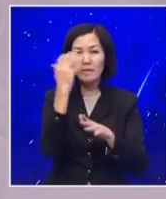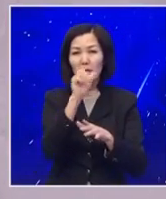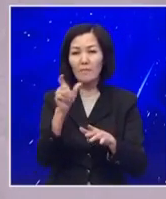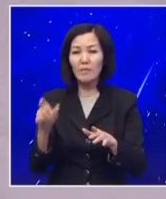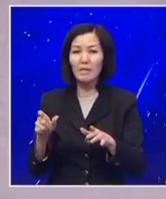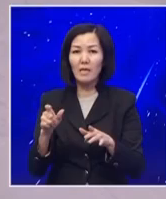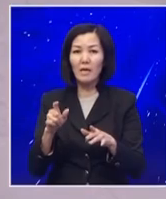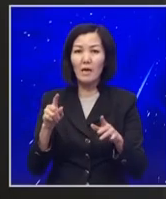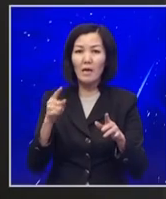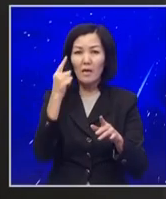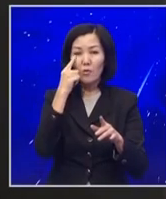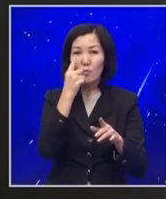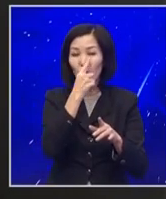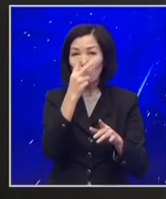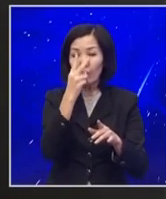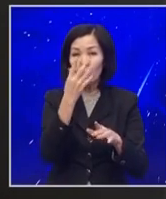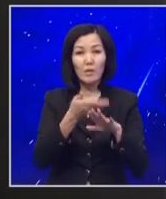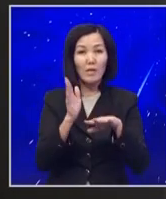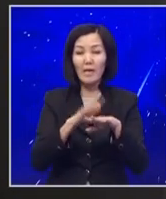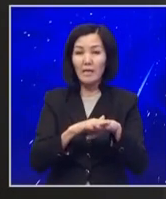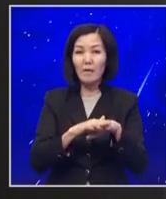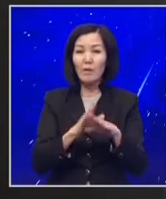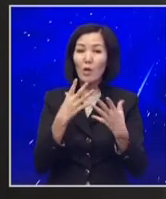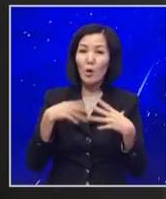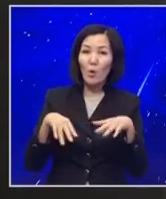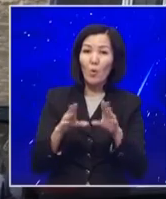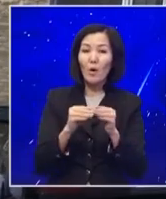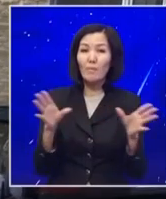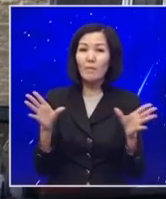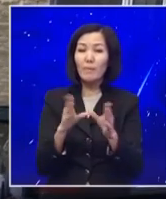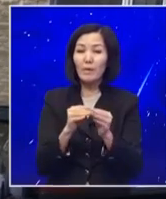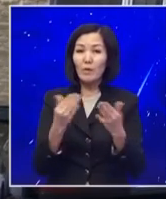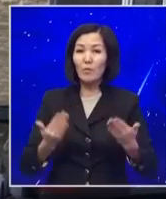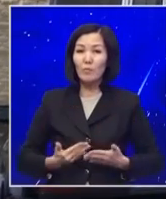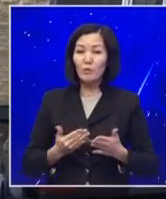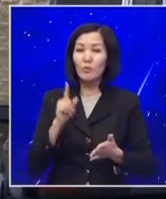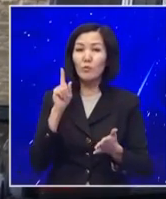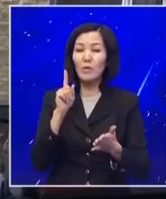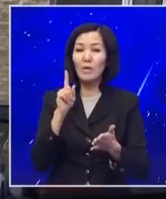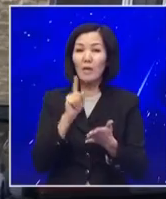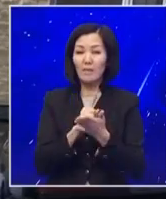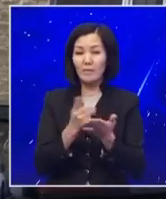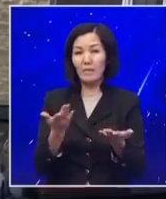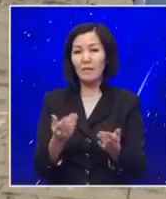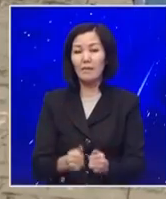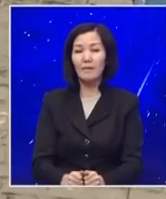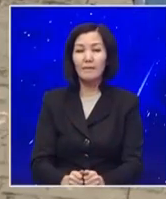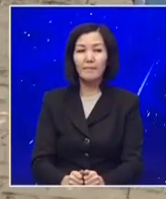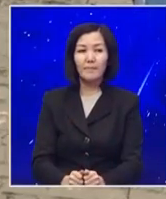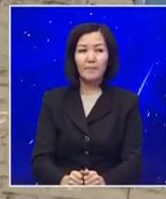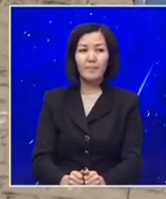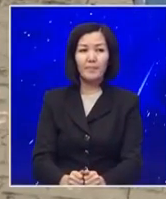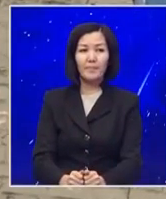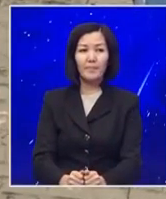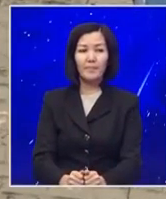көз жанарын қайтара алмайды, бірақ қоғамнан тыс қалмағандықтарын сезіндірумен құнды. Аялым Сансызбаева, Гүлназ Мұстафа, Мәди